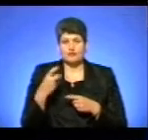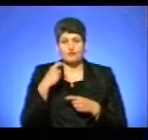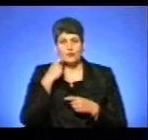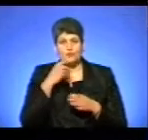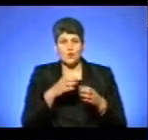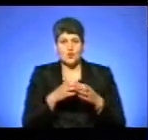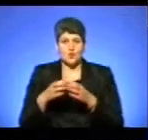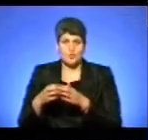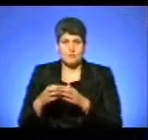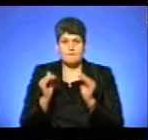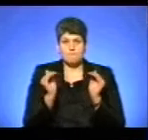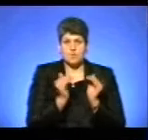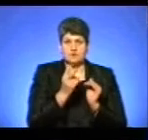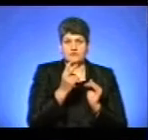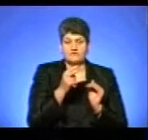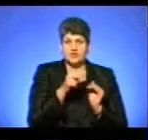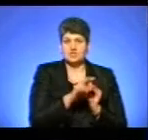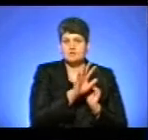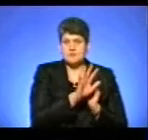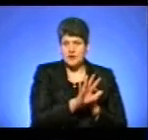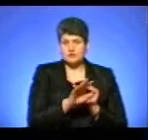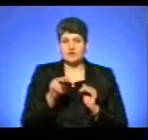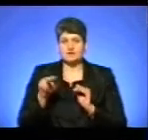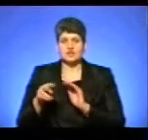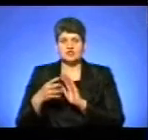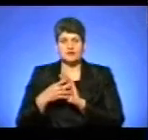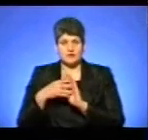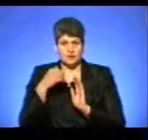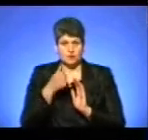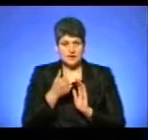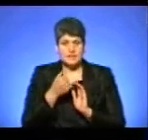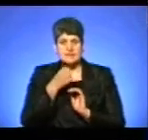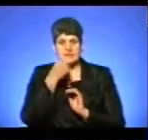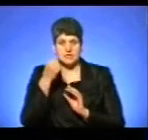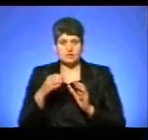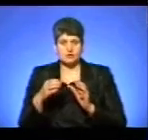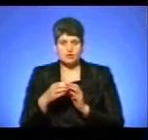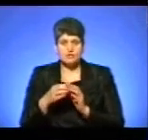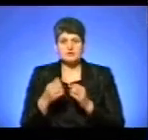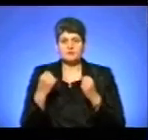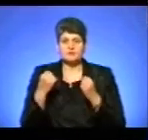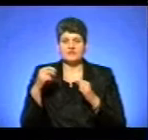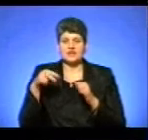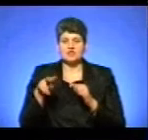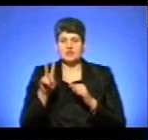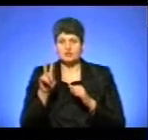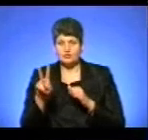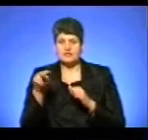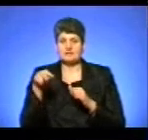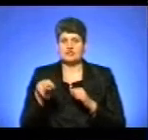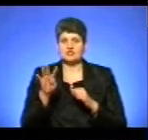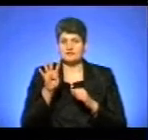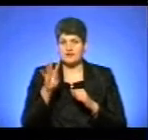2 вікових групах. Молодша 2005 і 2009 років народження і старша група спортсмени 2002-2004